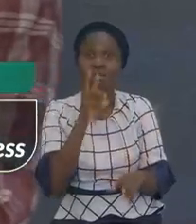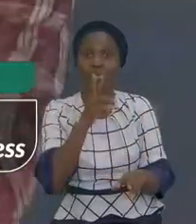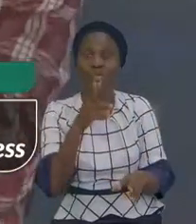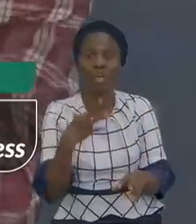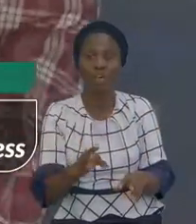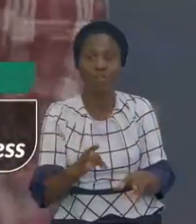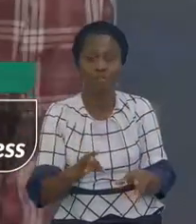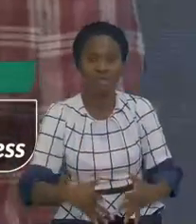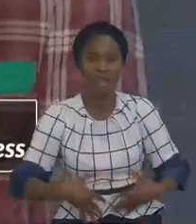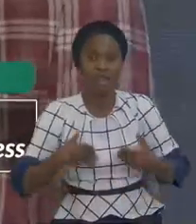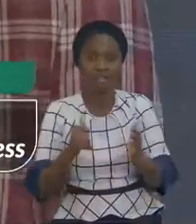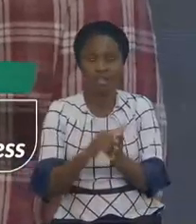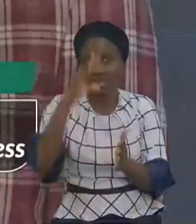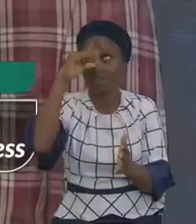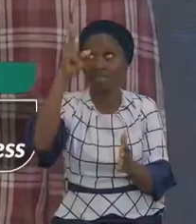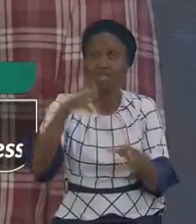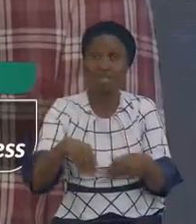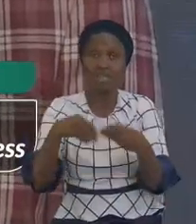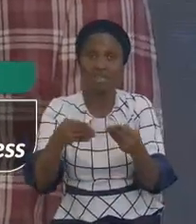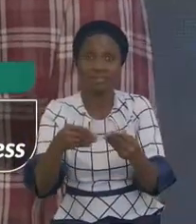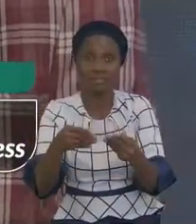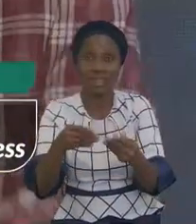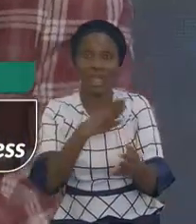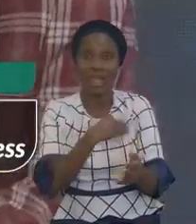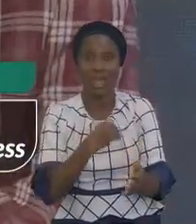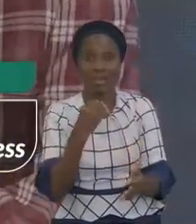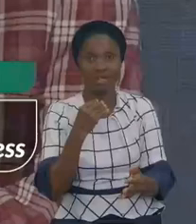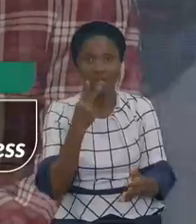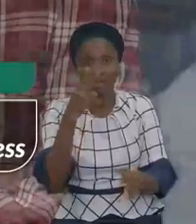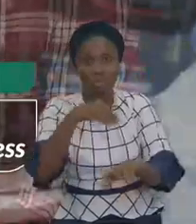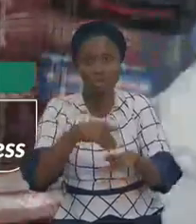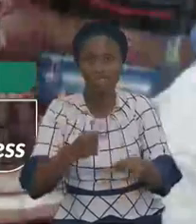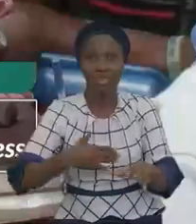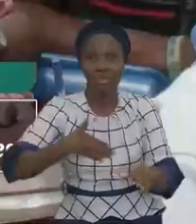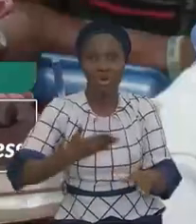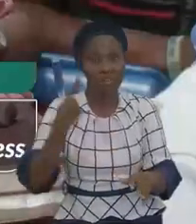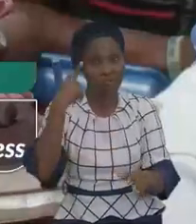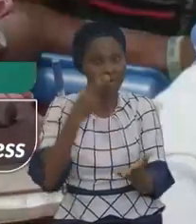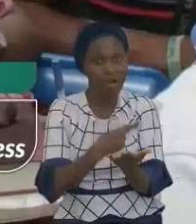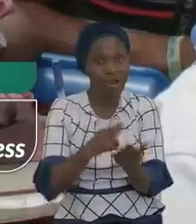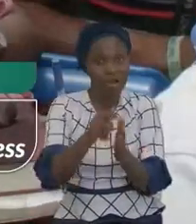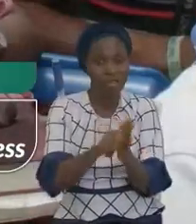Regarder la bonne volonté pour la justice qu'il veut que nous ayons également.